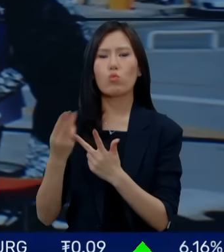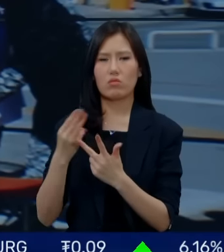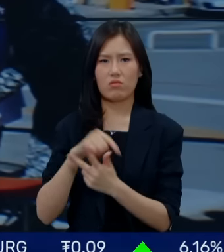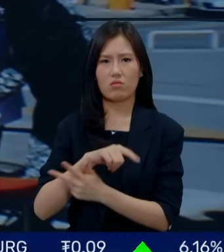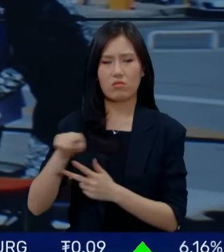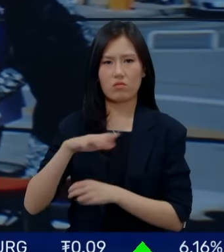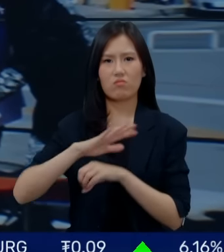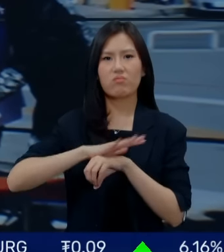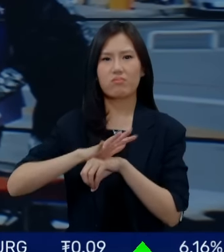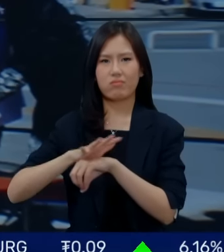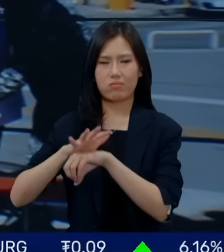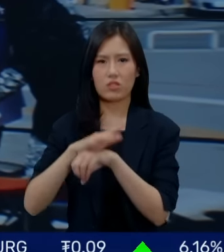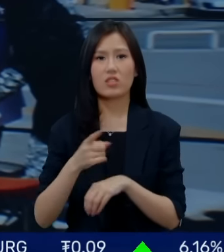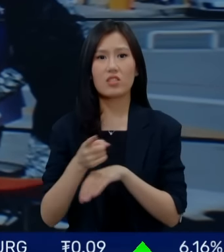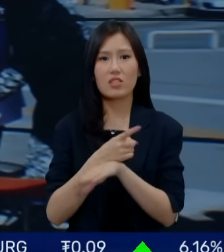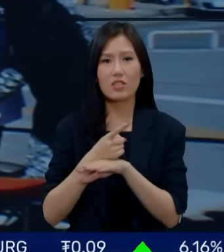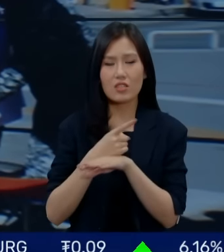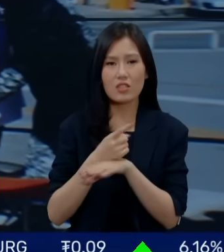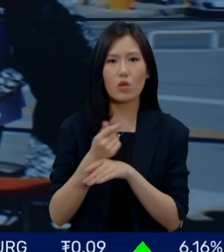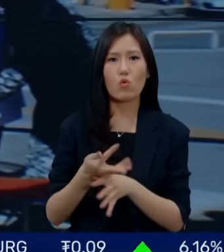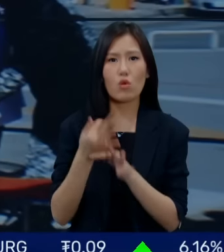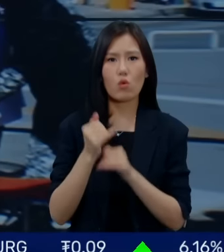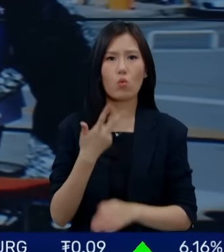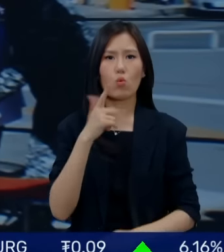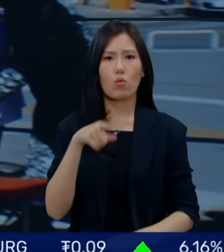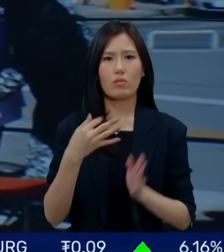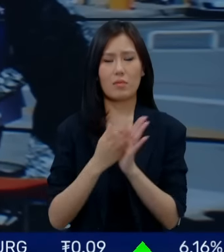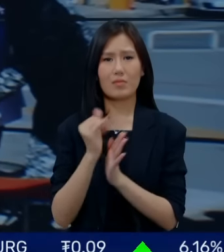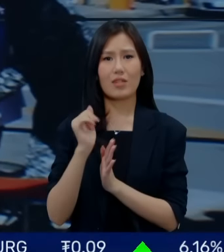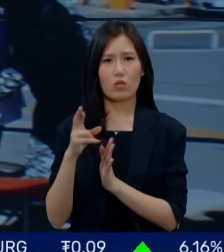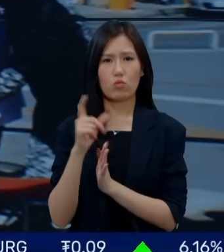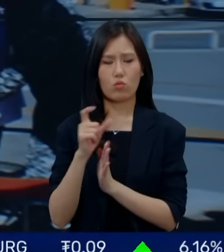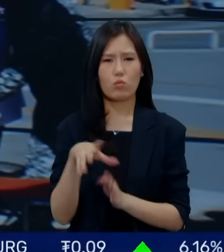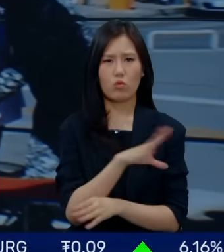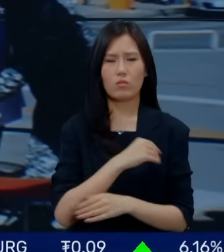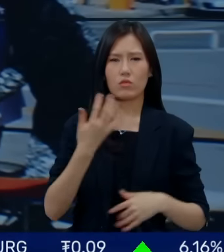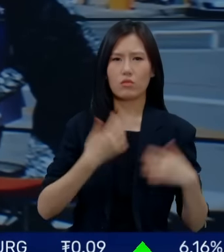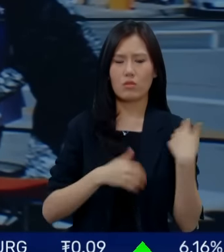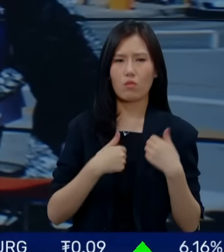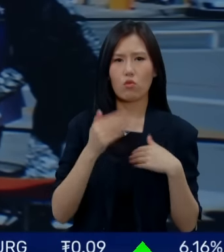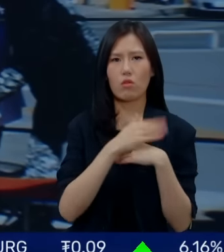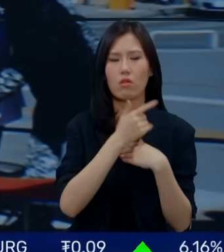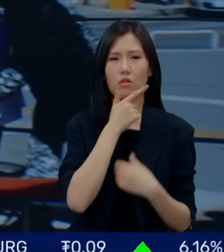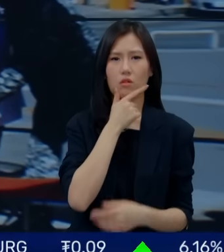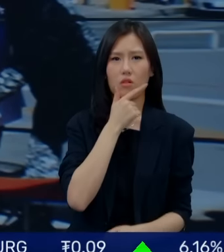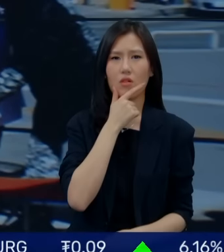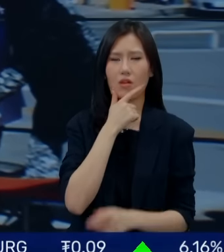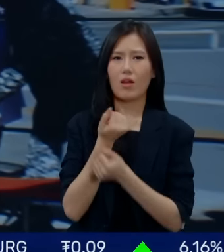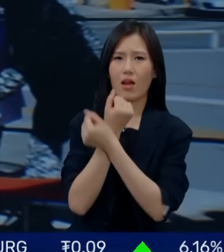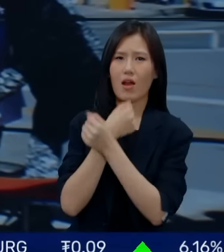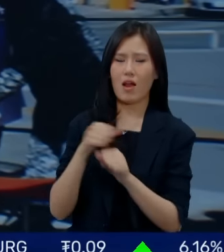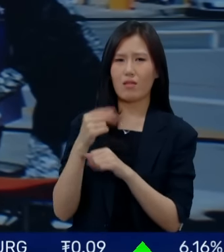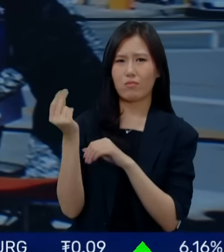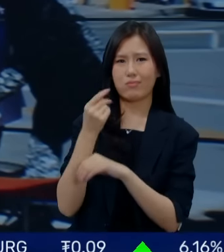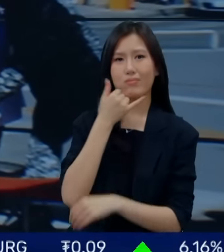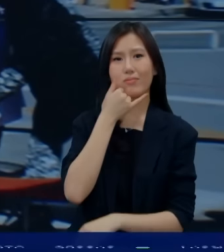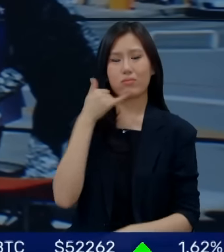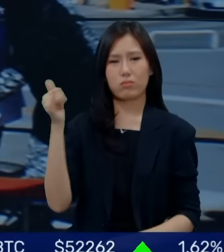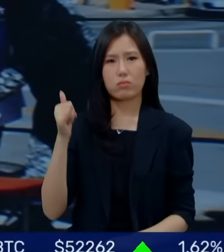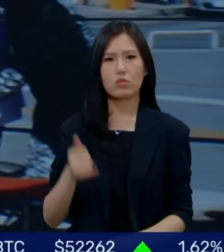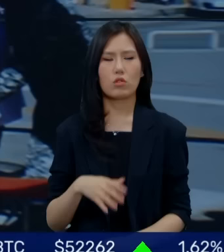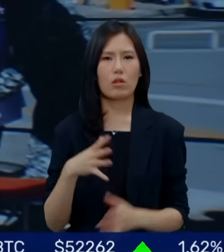1 цагийн нислэгийн үн 3.8 сая төгрөг гэж байна. За иргэд яаралтай амь насанд тулсан үедээ онцгой байдлын байгууллагад хандахад хэдэн 10 сая